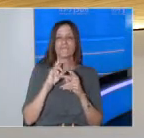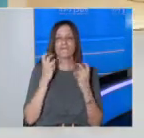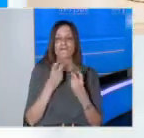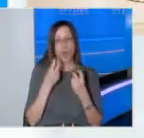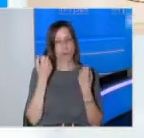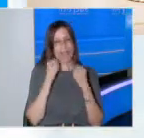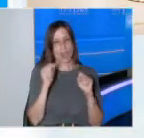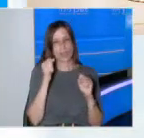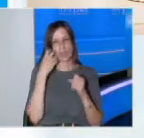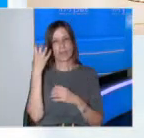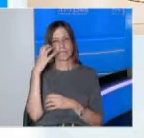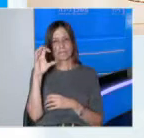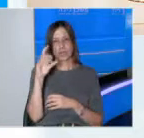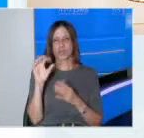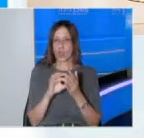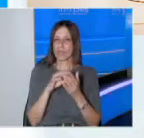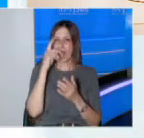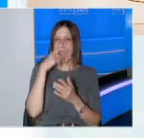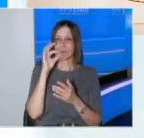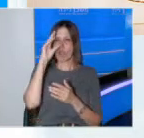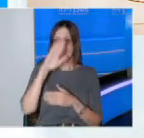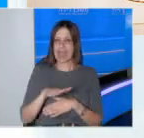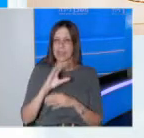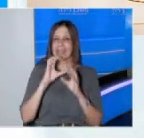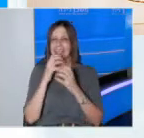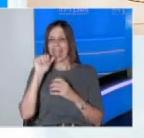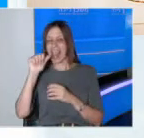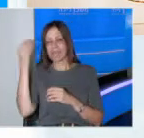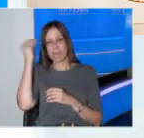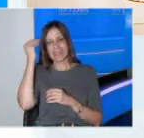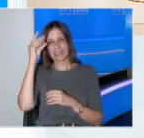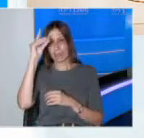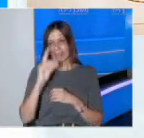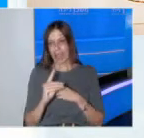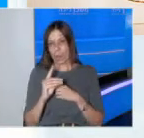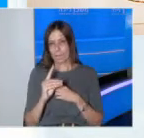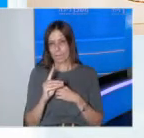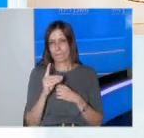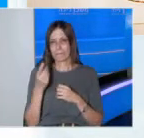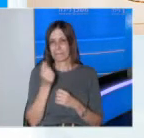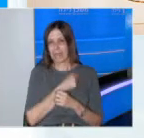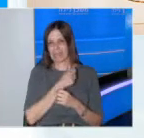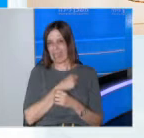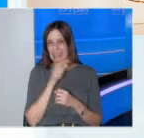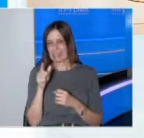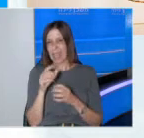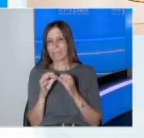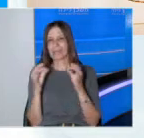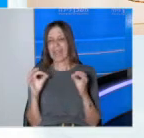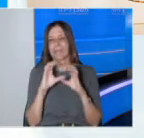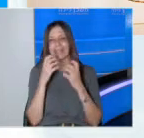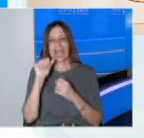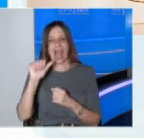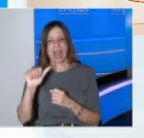הבא. כותב לנו אבא של ילד מכיתה א' בבית הספר בדרום, הדתה מתחילה בכיתה